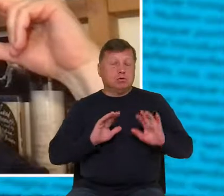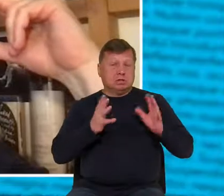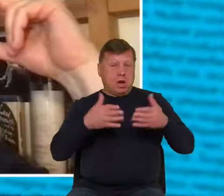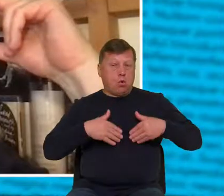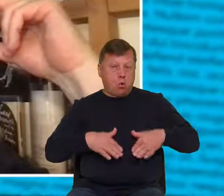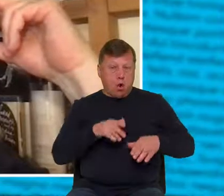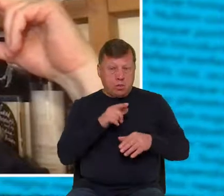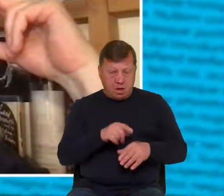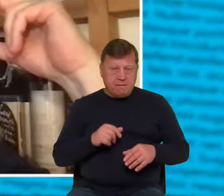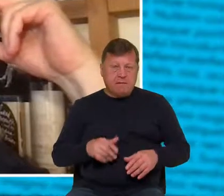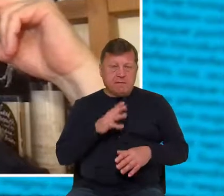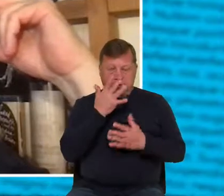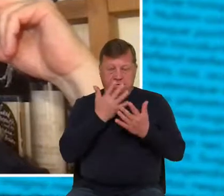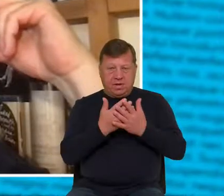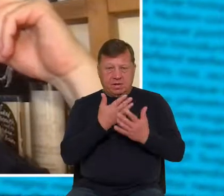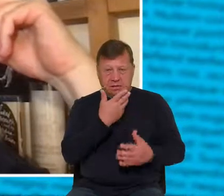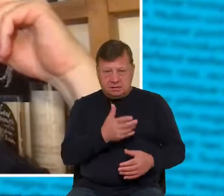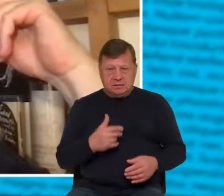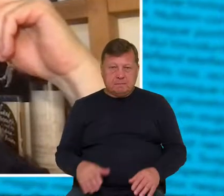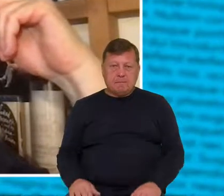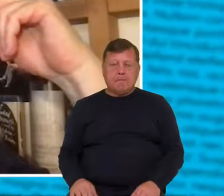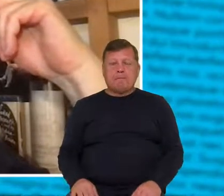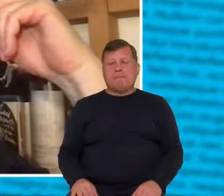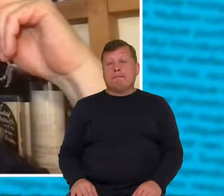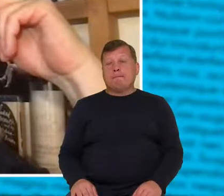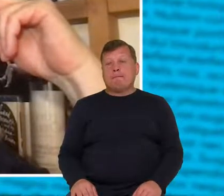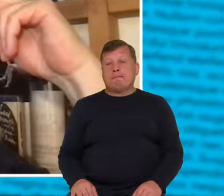w strajku głodowym w więzieniu, wszystko to się naprawdę stało.